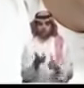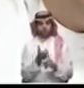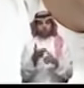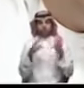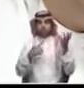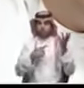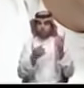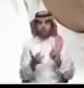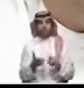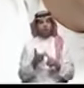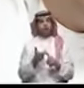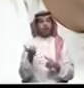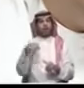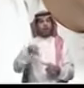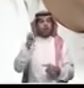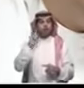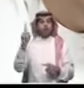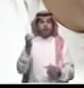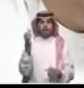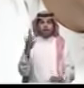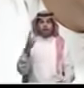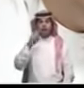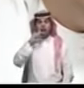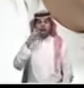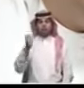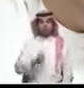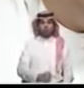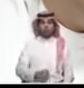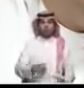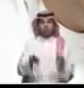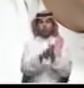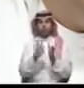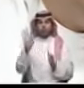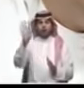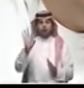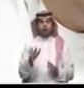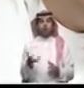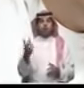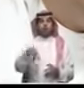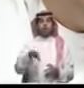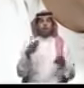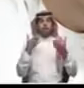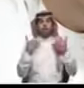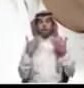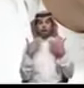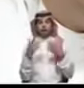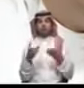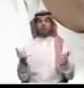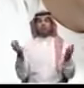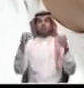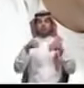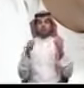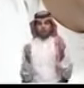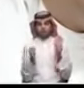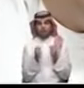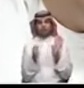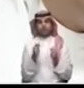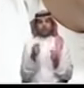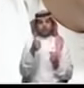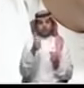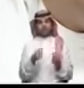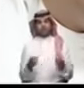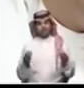تبوك، المدينة المنورة والقصيم وحائل والجوف الحدود الشمالية، وأيضا منطقة مكة المكرمة معظمها متأثرة بهذه